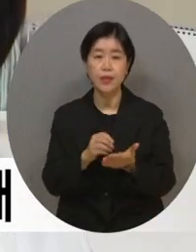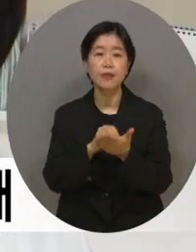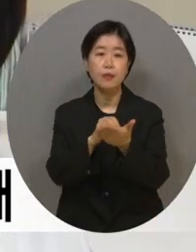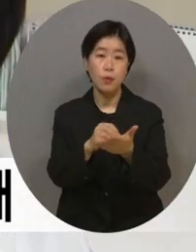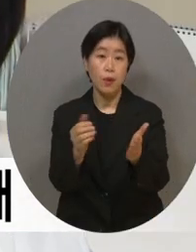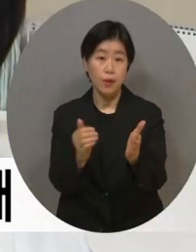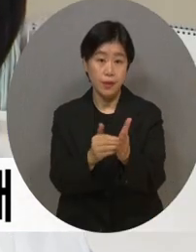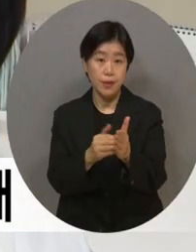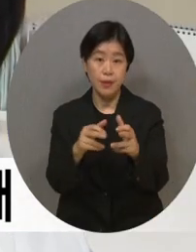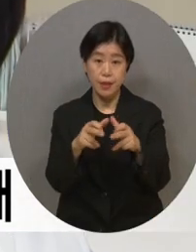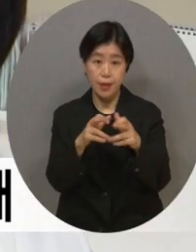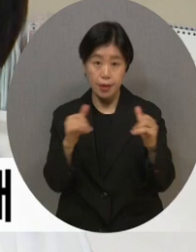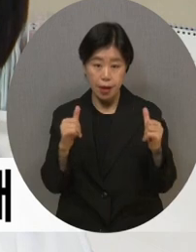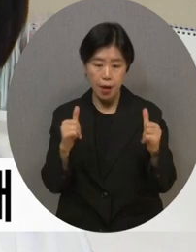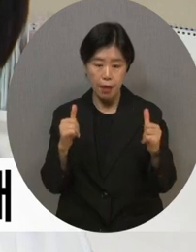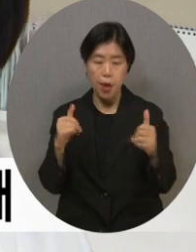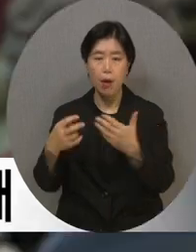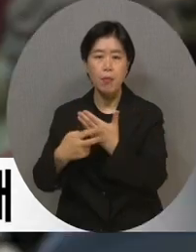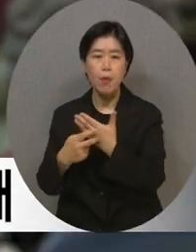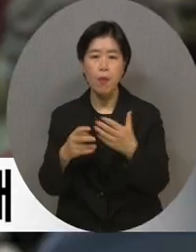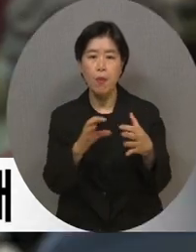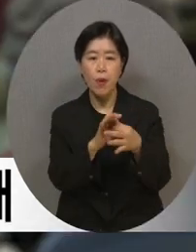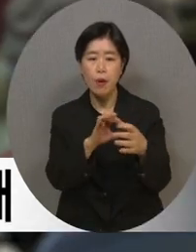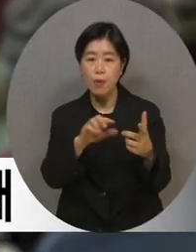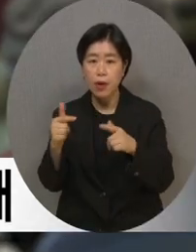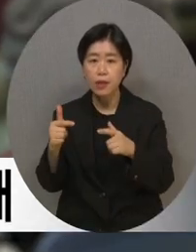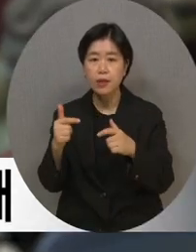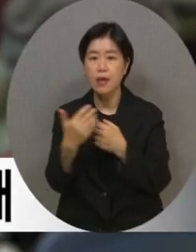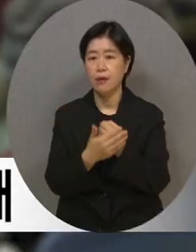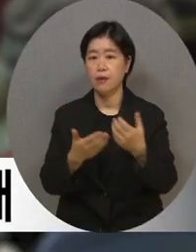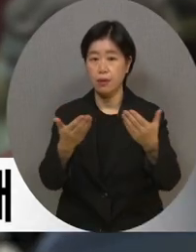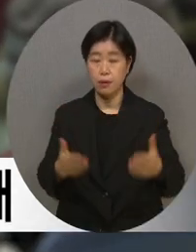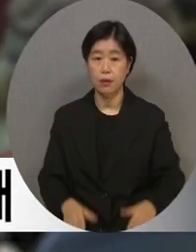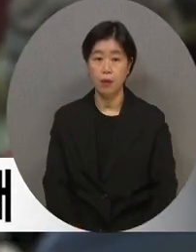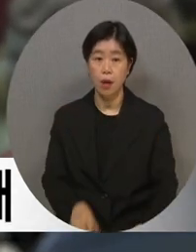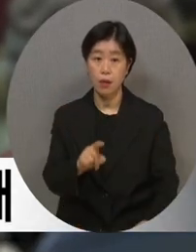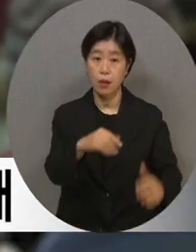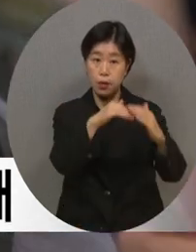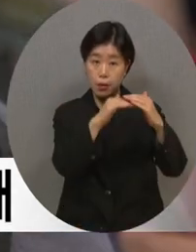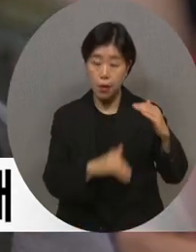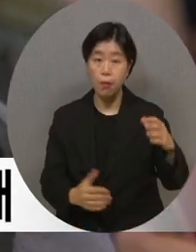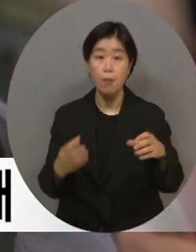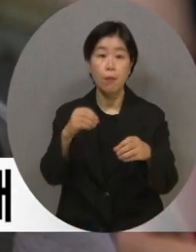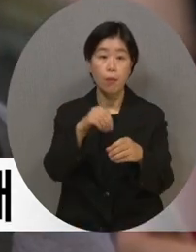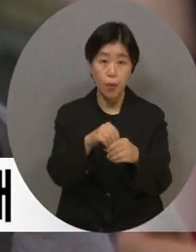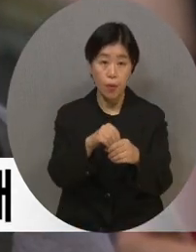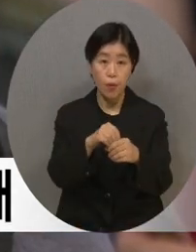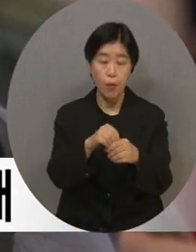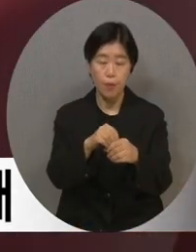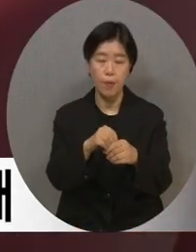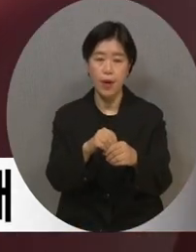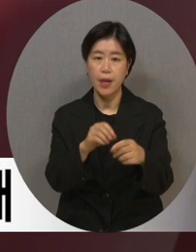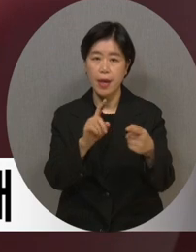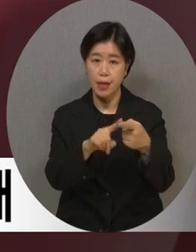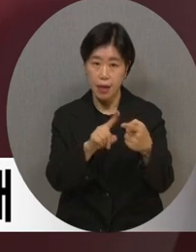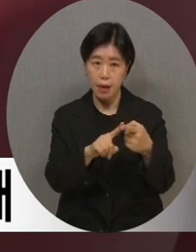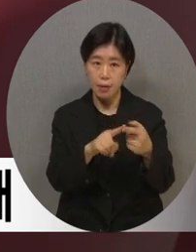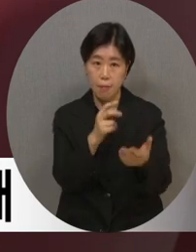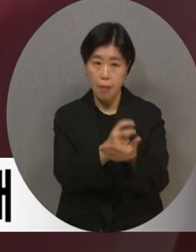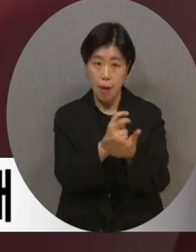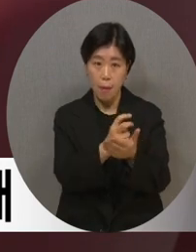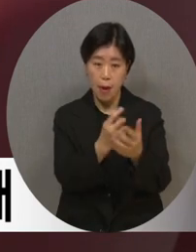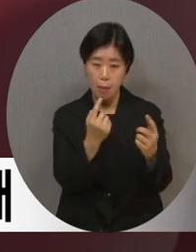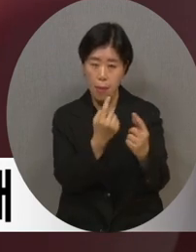건강조치 제도를 이용할 수 있게 됩니다. 이 같은 내용을 담은 장애인건강권법 시행령 일부 개정령안이